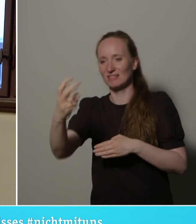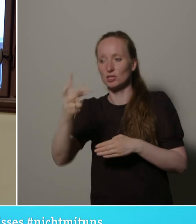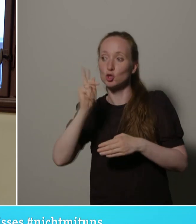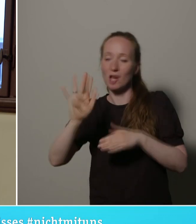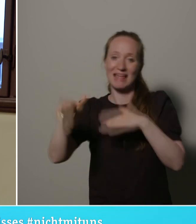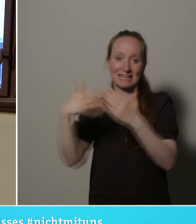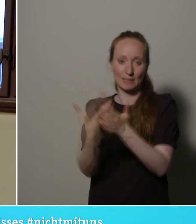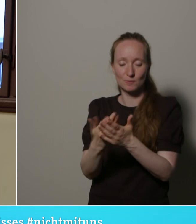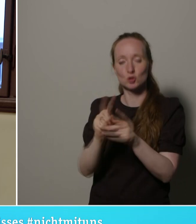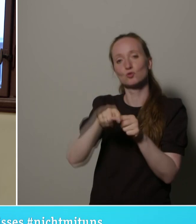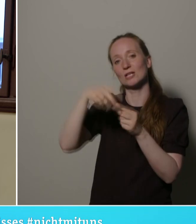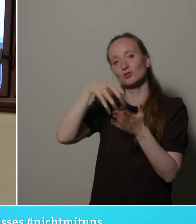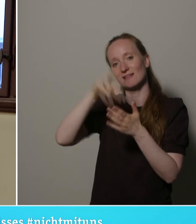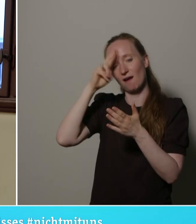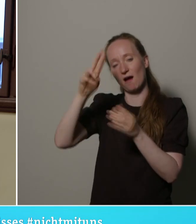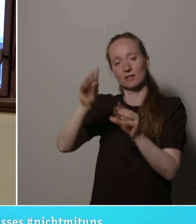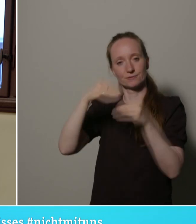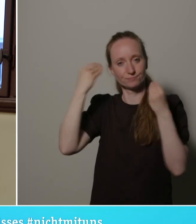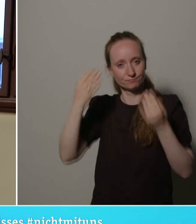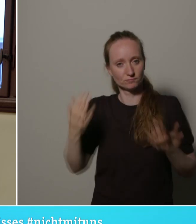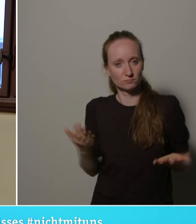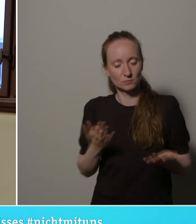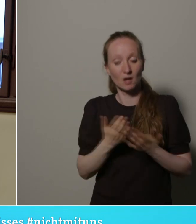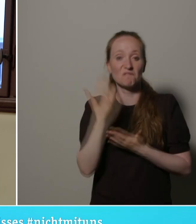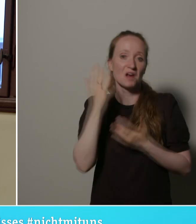und mögliche Umsetzungsvorschläge vorgeschlagen werden.